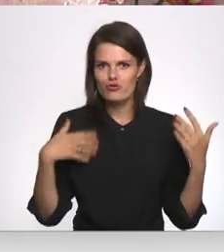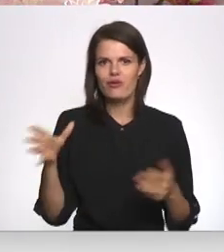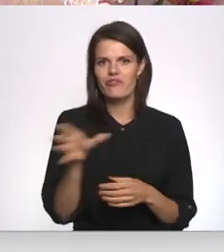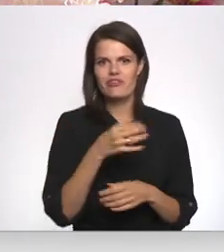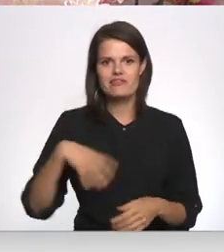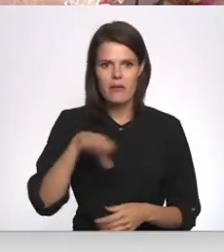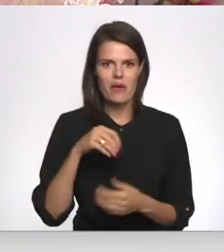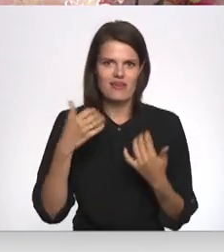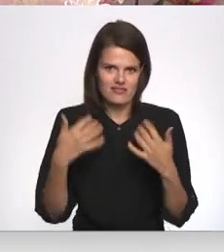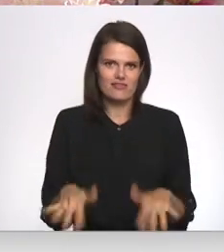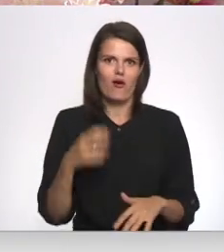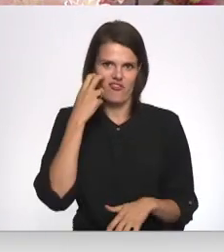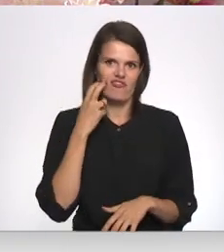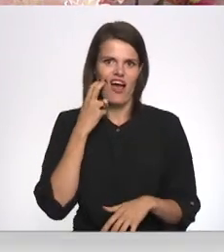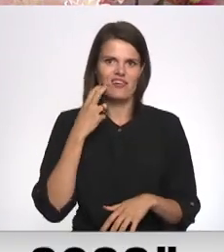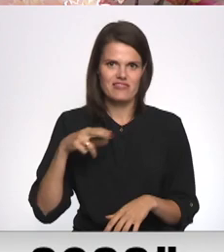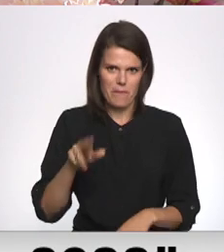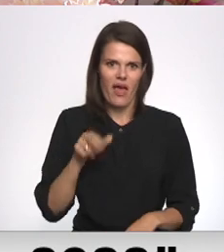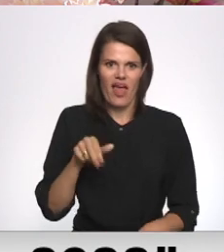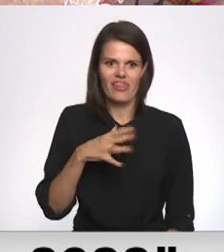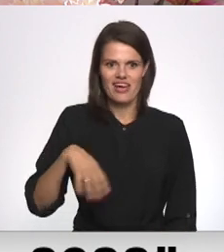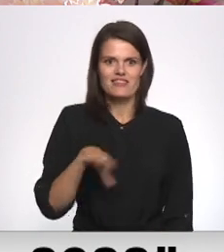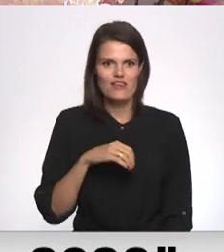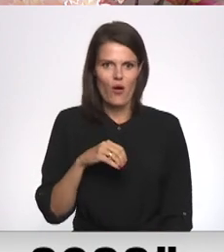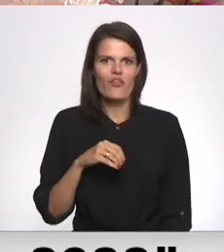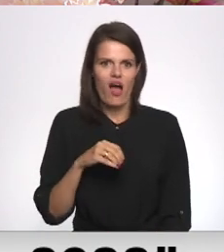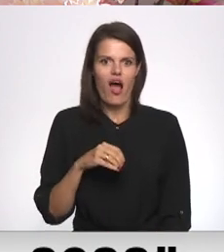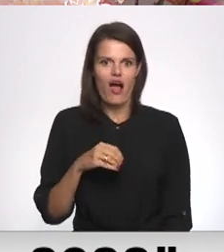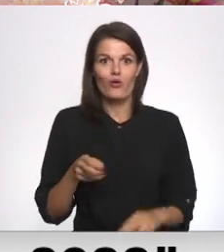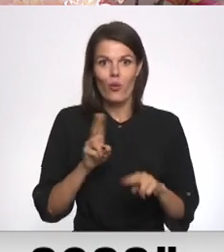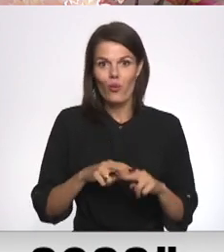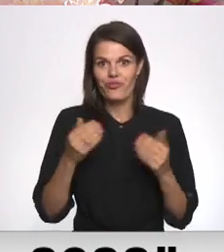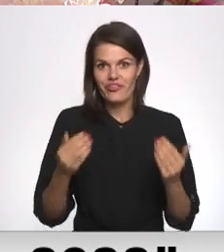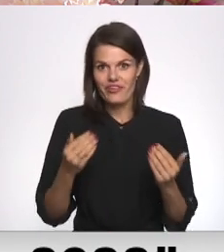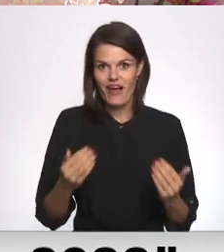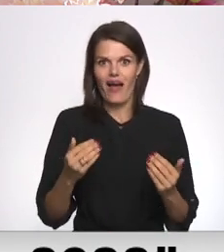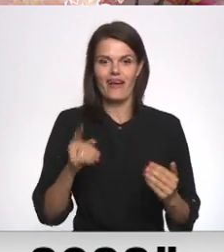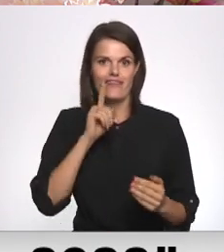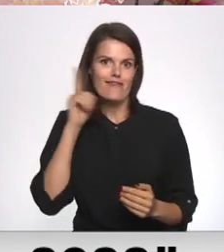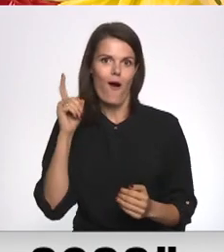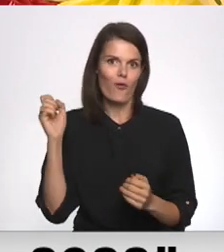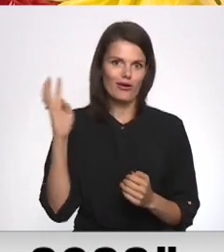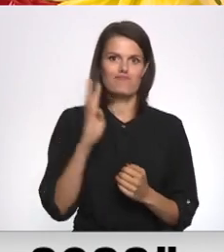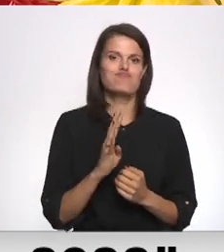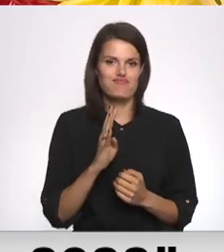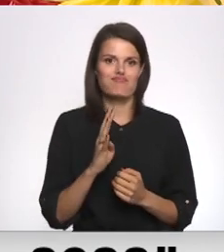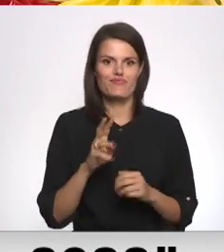jau bijām jau visi pensionāri, nu, vai ne? Un tagad viņi uzreiz ir atnāk un viņi arī